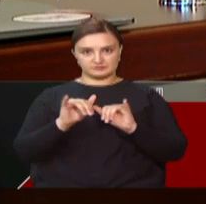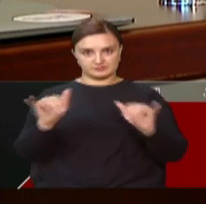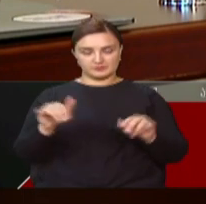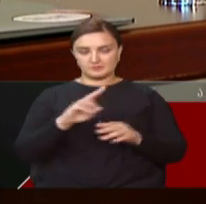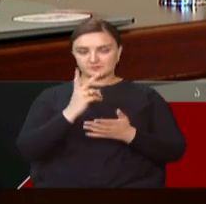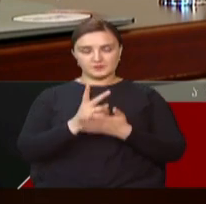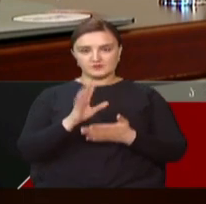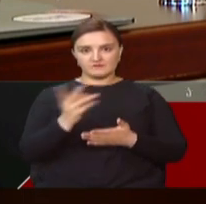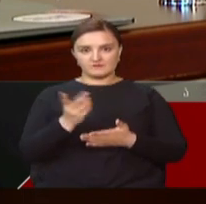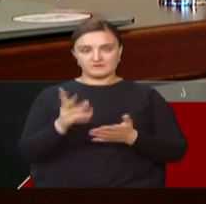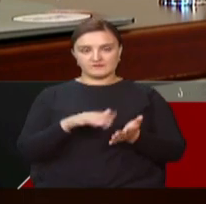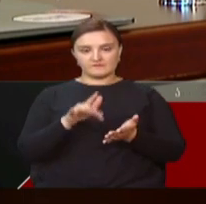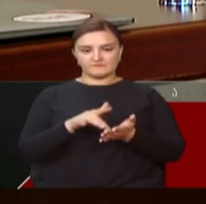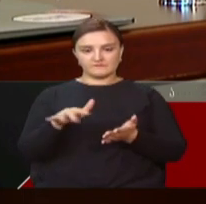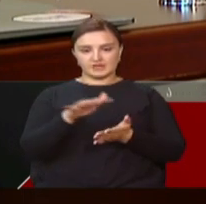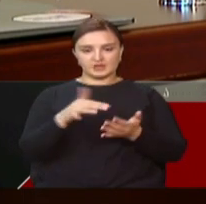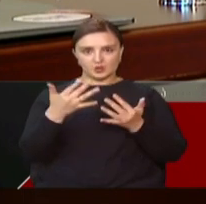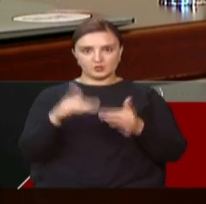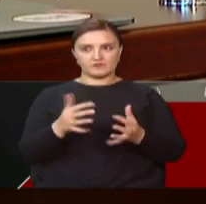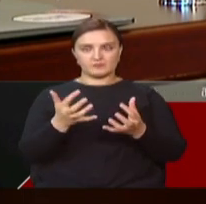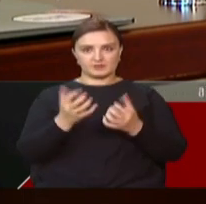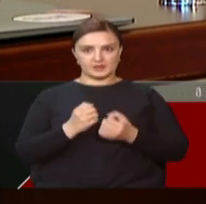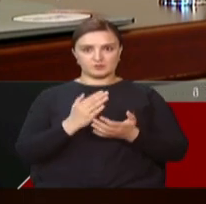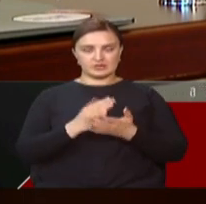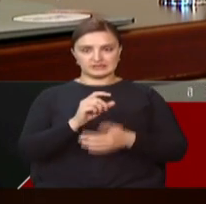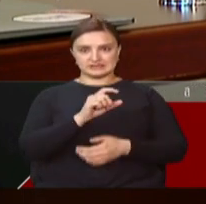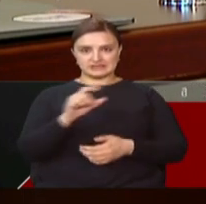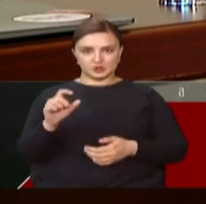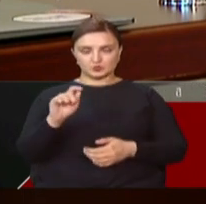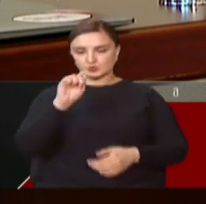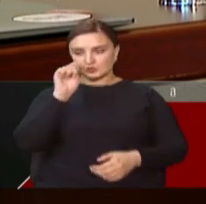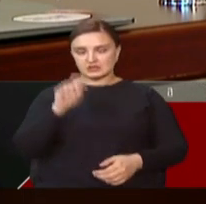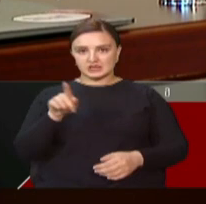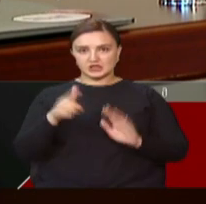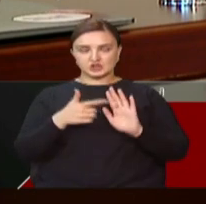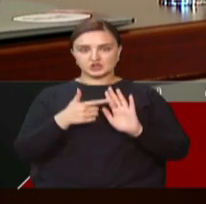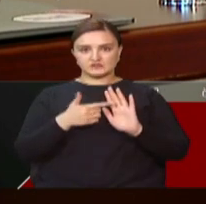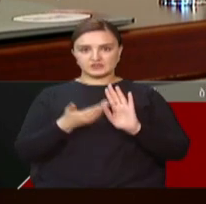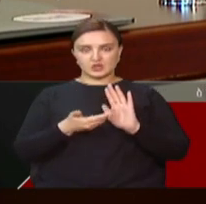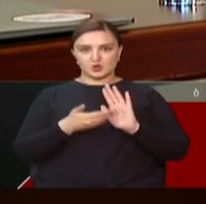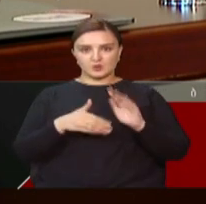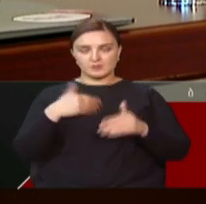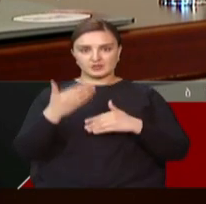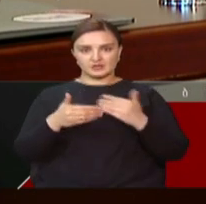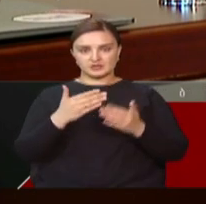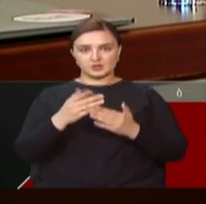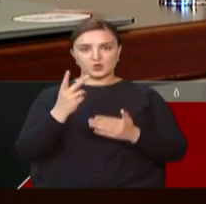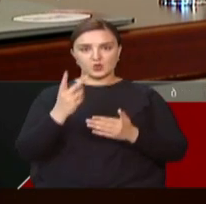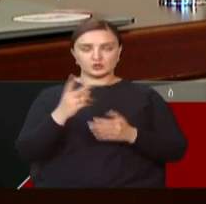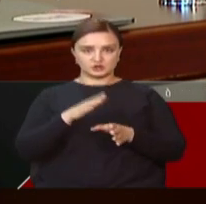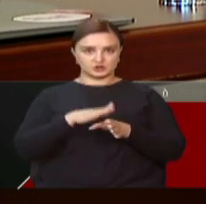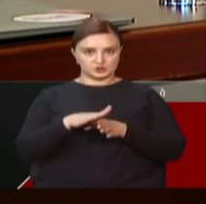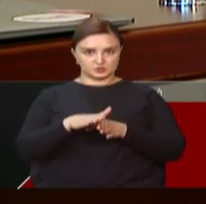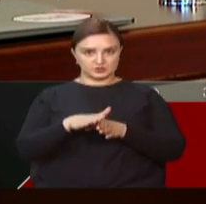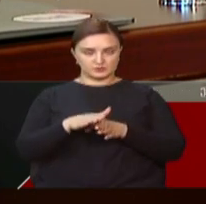რომ ამ ორივე ქვეყანას უკვე მიღებული აქვს სტატუსი, მაგალითად უკრაინას, როგორც ითქვა, 7 რეკომენდაციიდან მხოლოდ 2 აქვს სრულად შესრულებული ამ